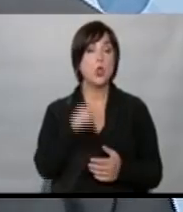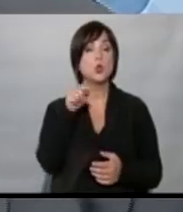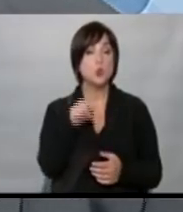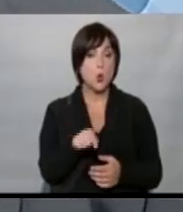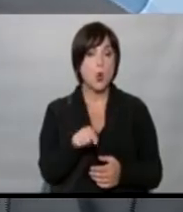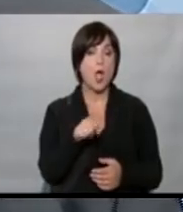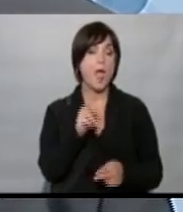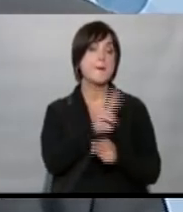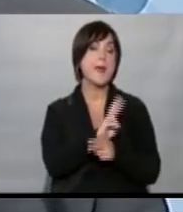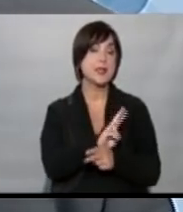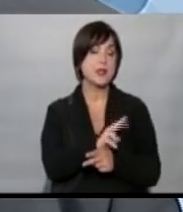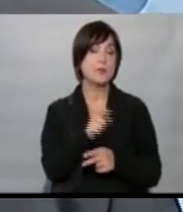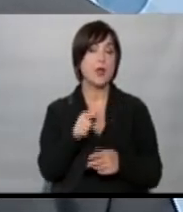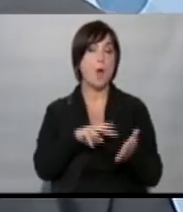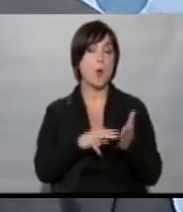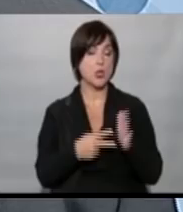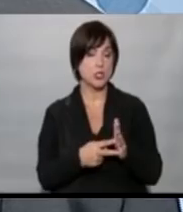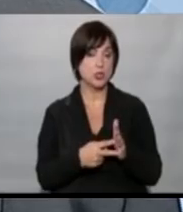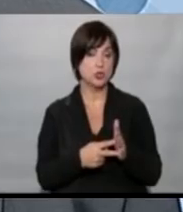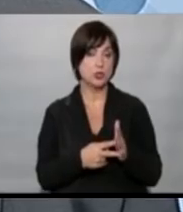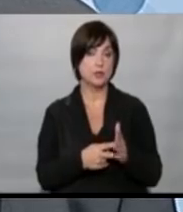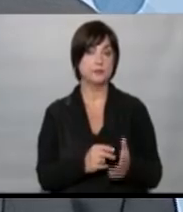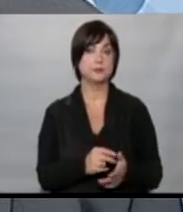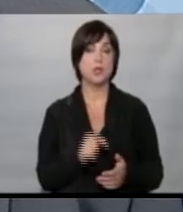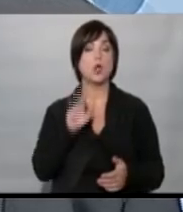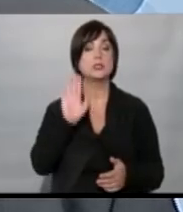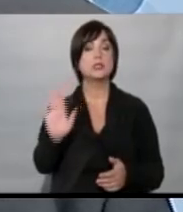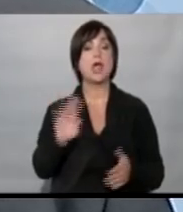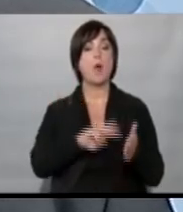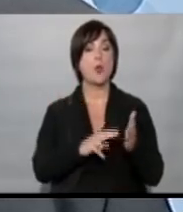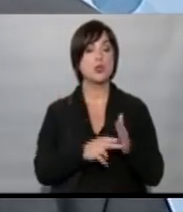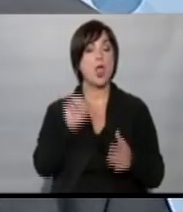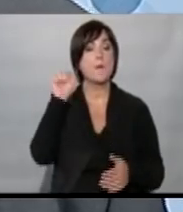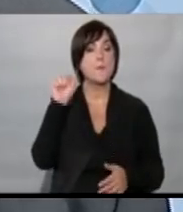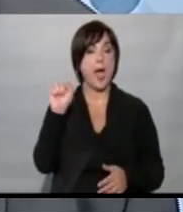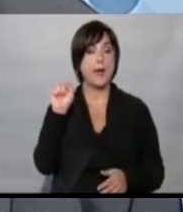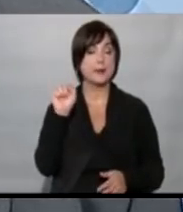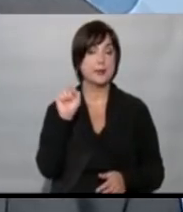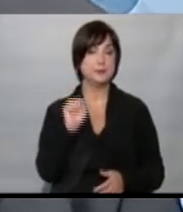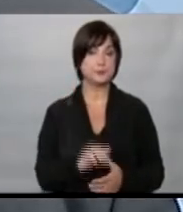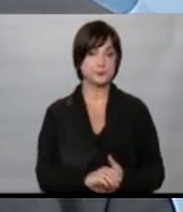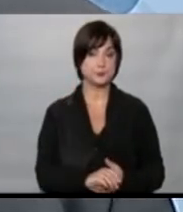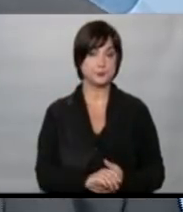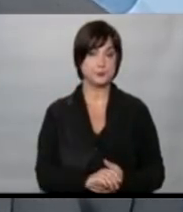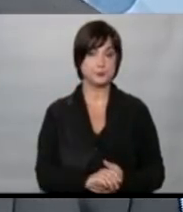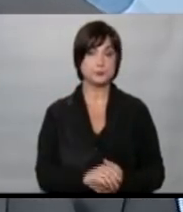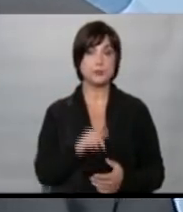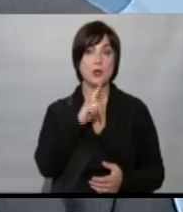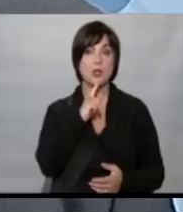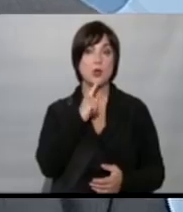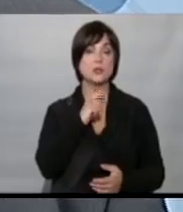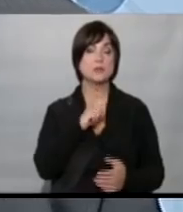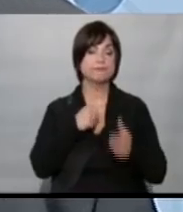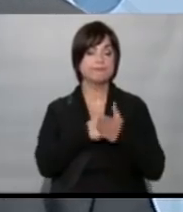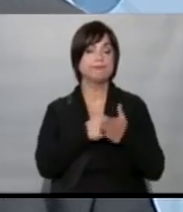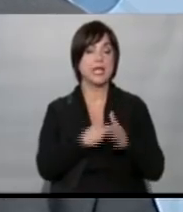е манипулацијата политичка од страна на политичките партии кои со силување